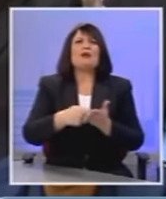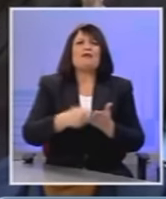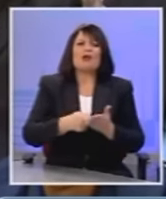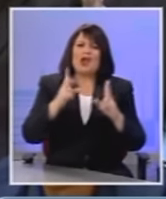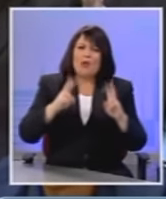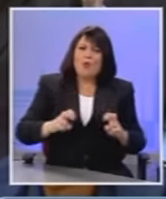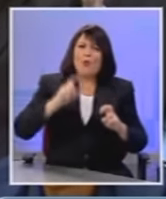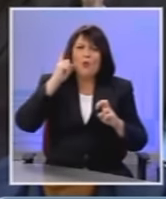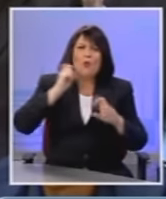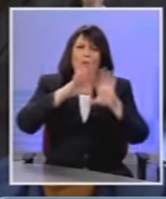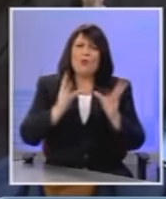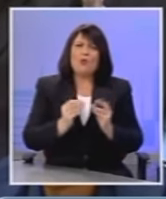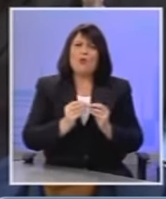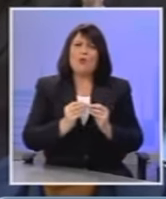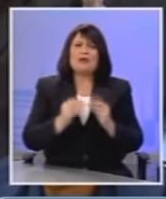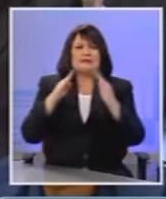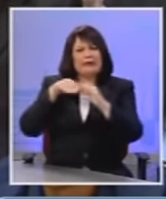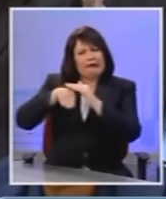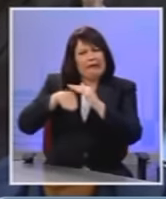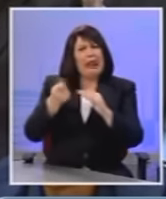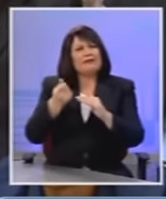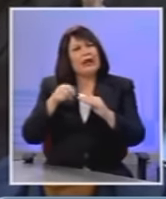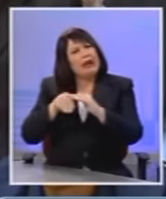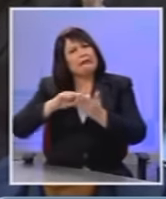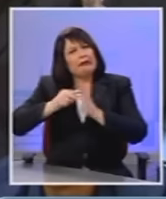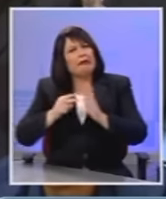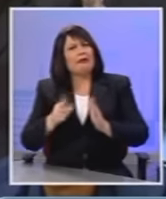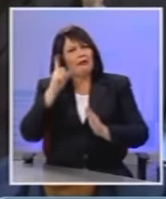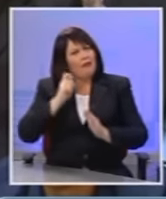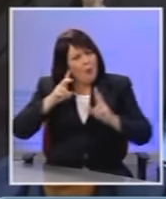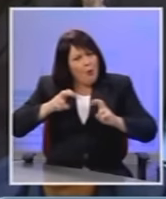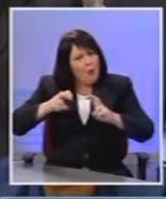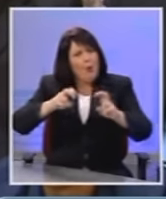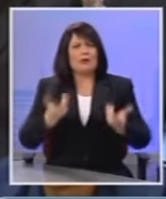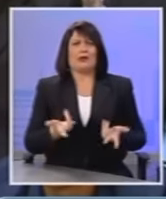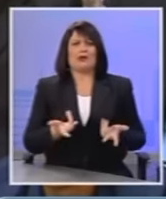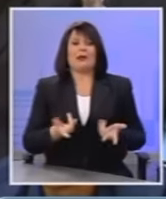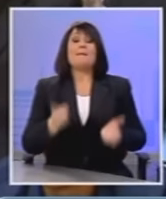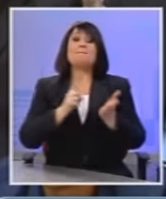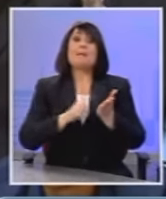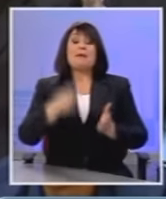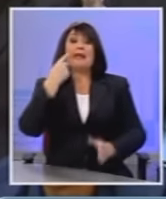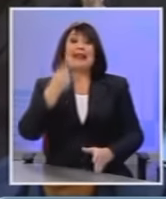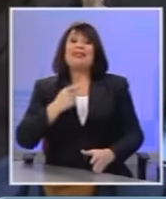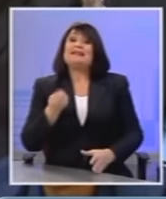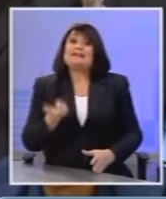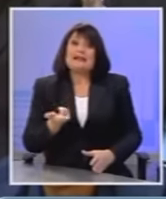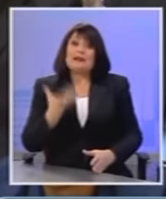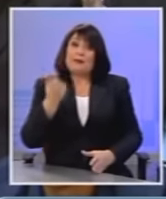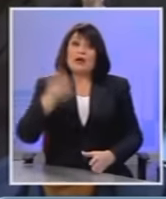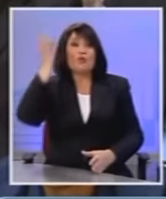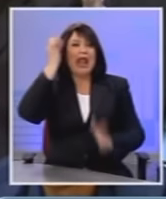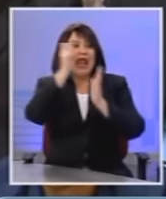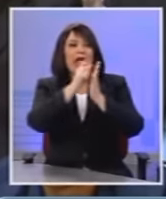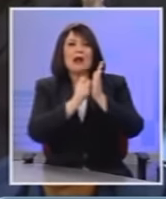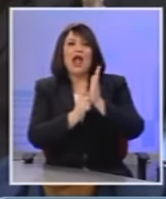το αν έχουν μετρητά στο σπίτι τους. Αντί να κοιτάξετε, να βγάλετε άκρη με αυτούς οι οποίοι υπάρχουν στη λίστα